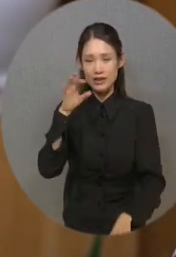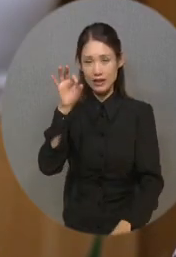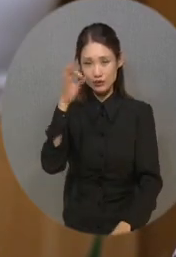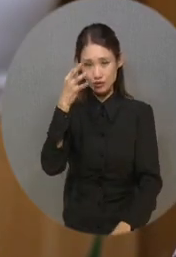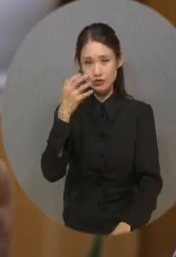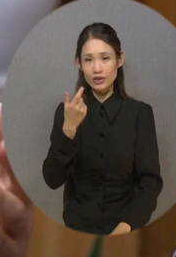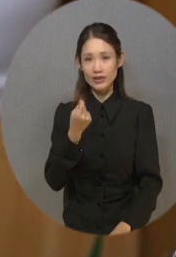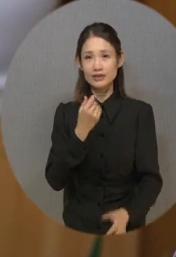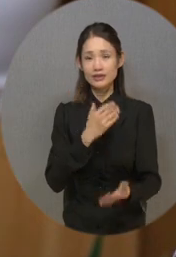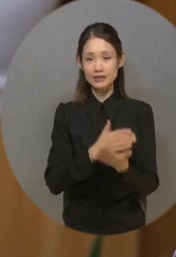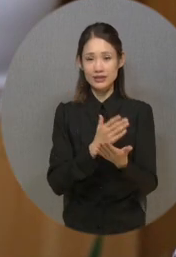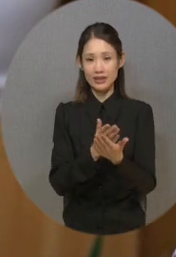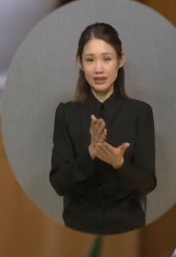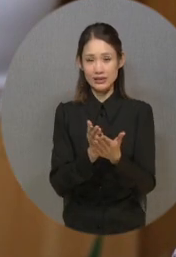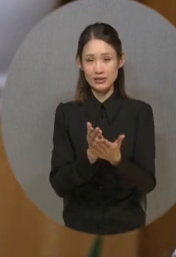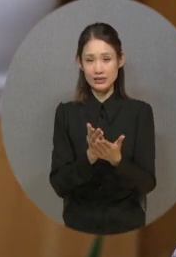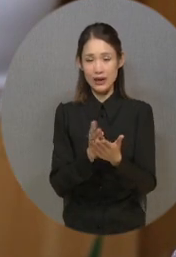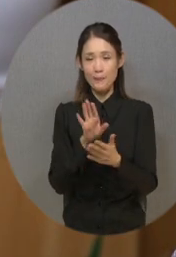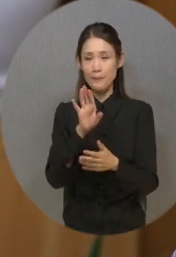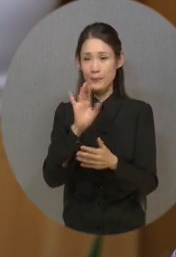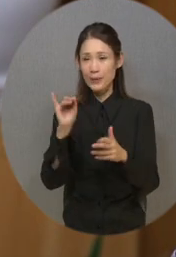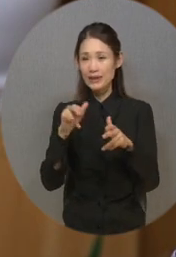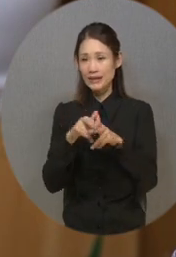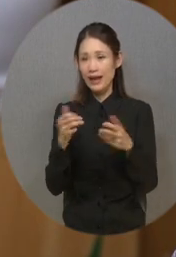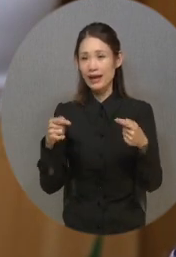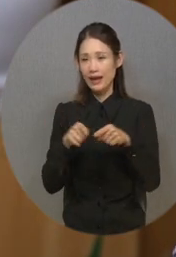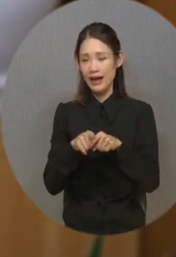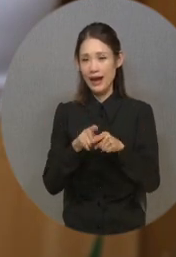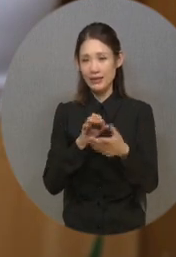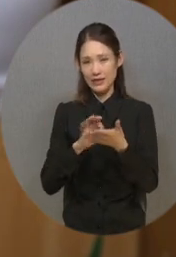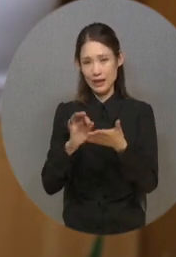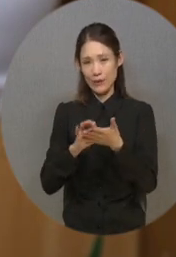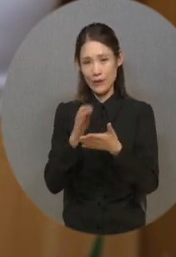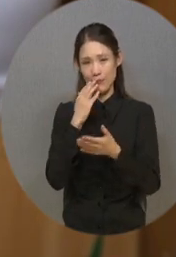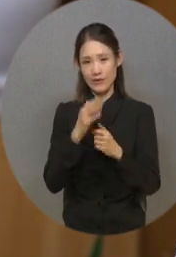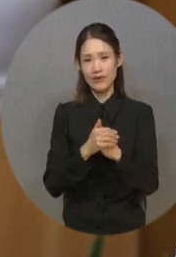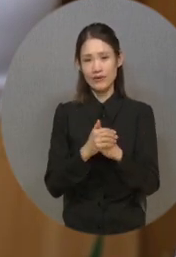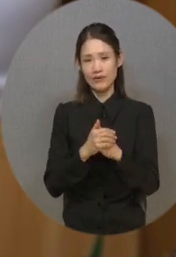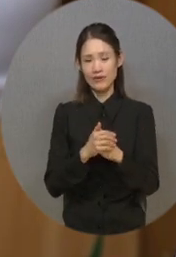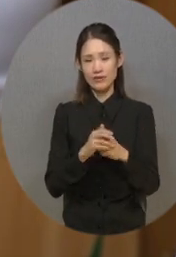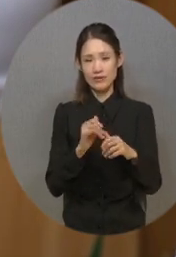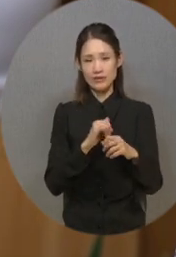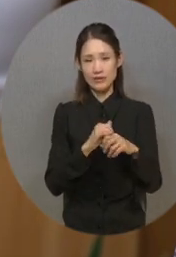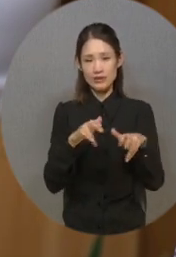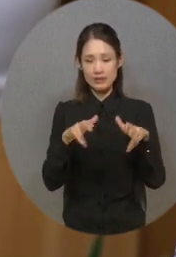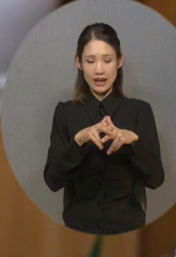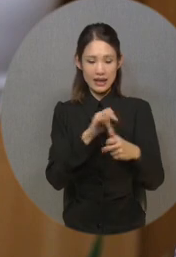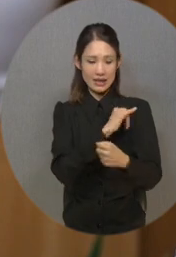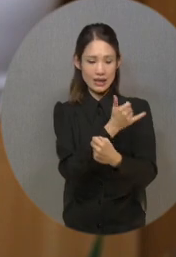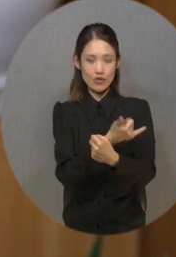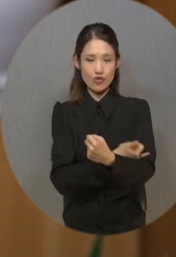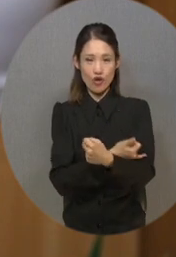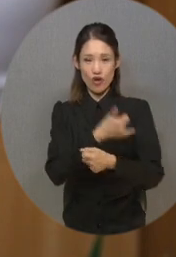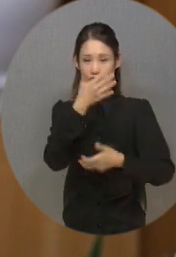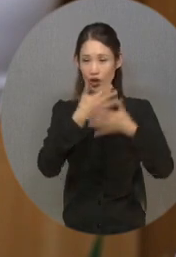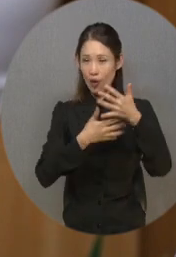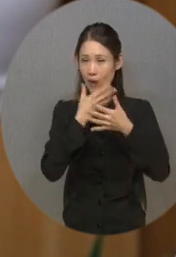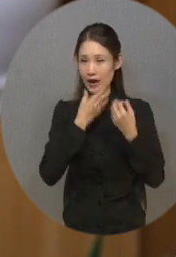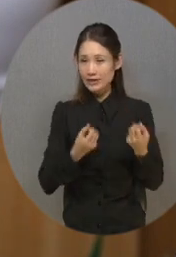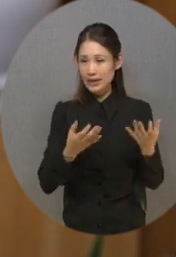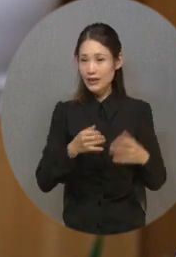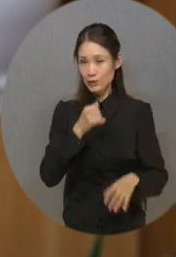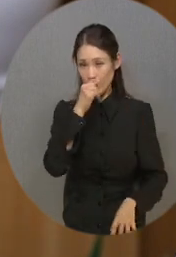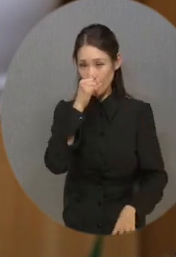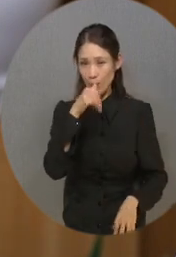그런 장르들이 일반인들하고 할 수 있는 내용들이지 않겠습니다. 그렇죠. 그래서 네. 인권영화, 장애인 인권영화제도 하게 되고